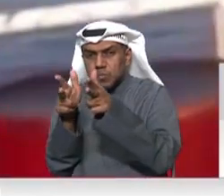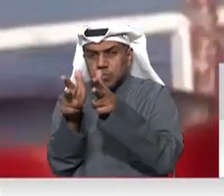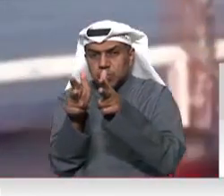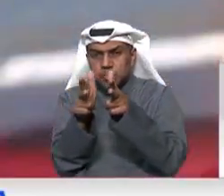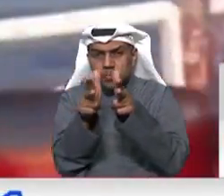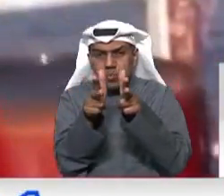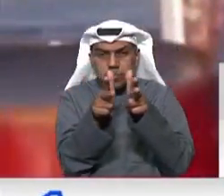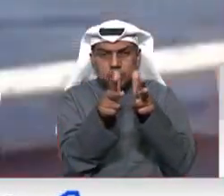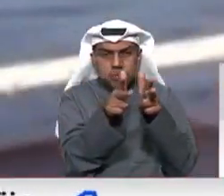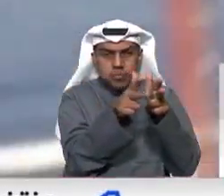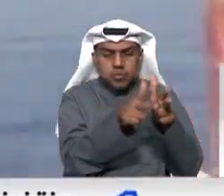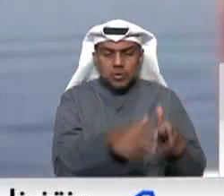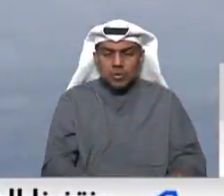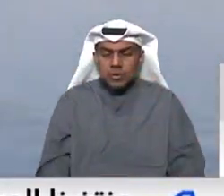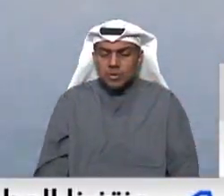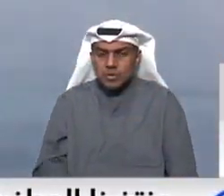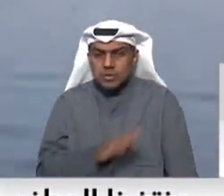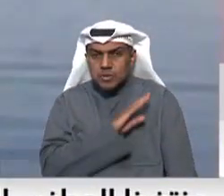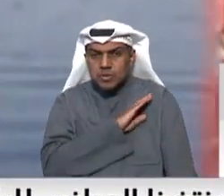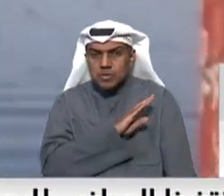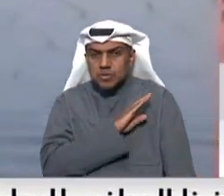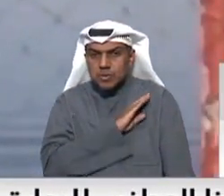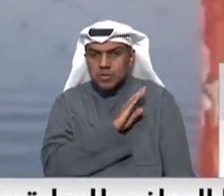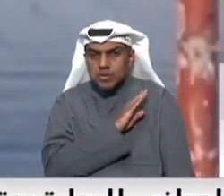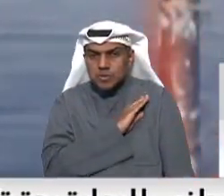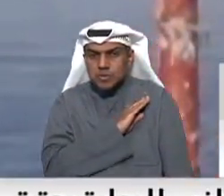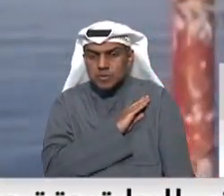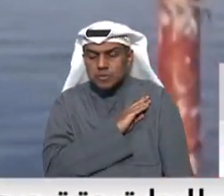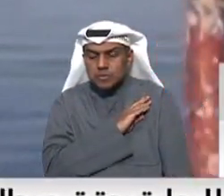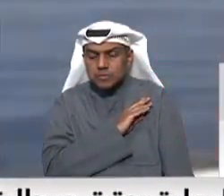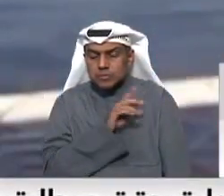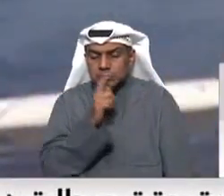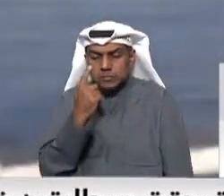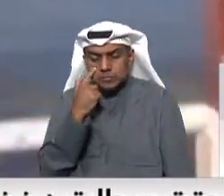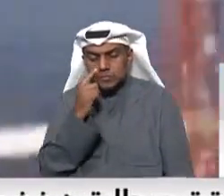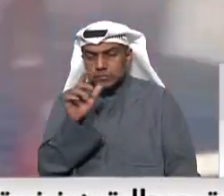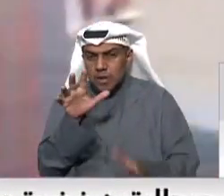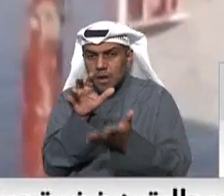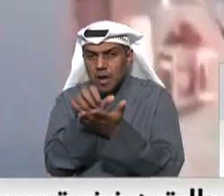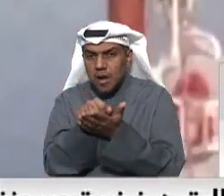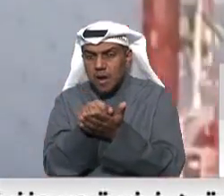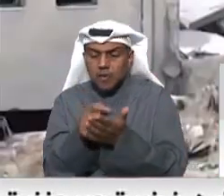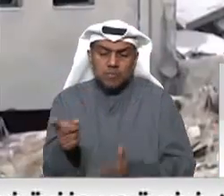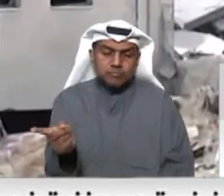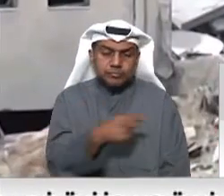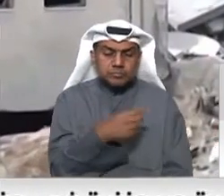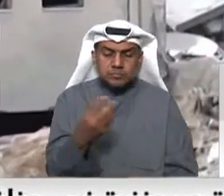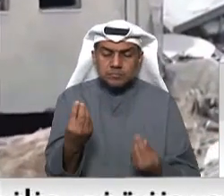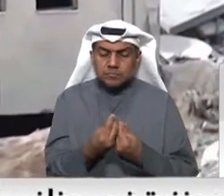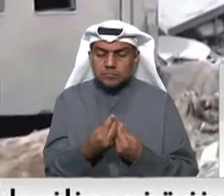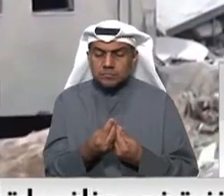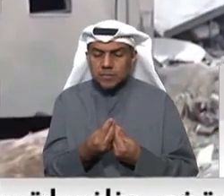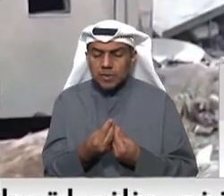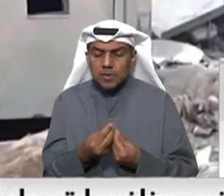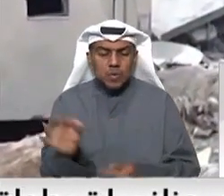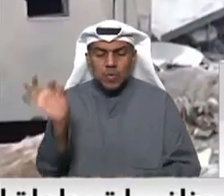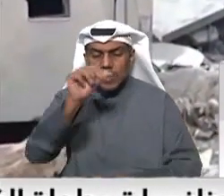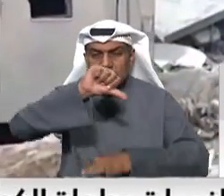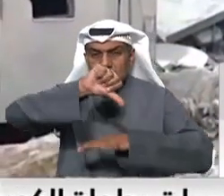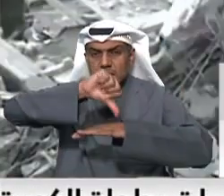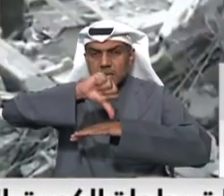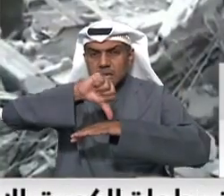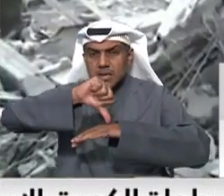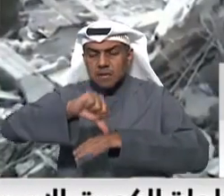قيام قوات الجيش بحز الناقله واقتيادها الى حد الموانئ الايرانيه الوضع في المنطقه ينذر